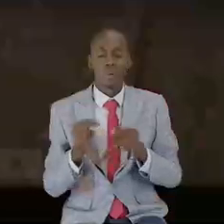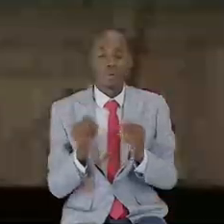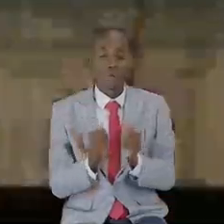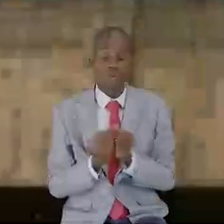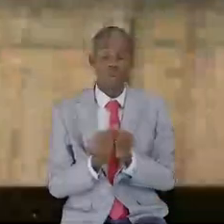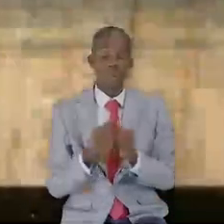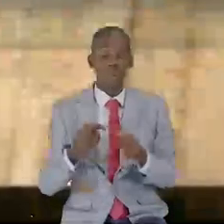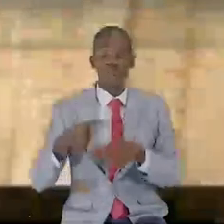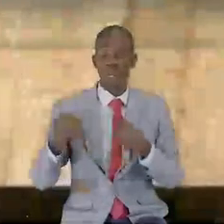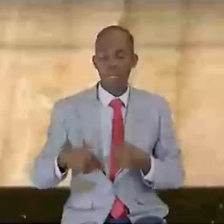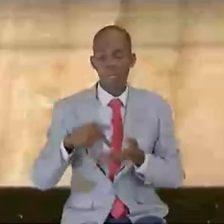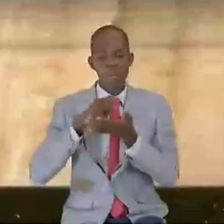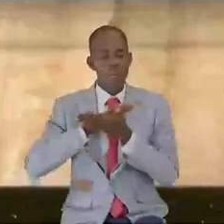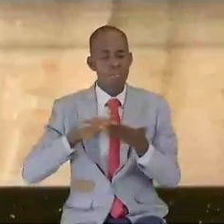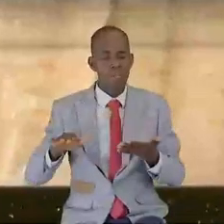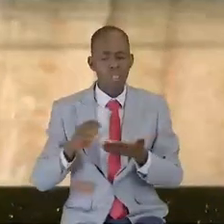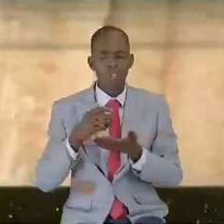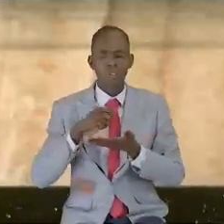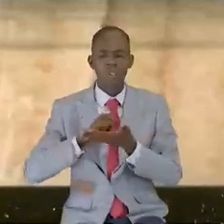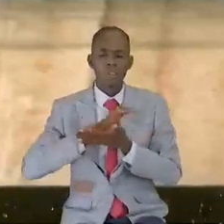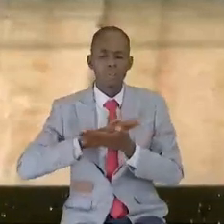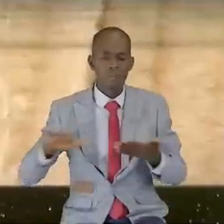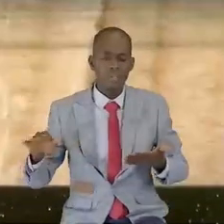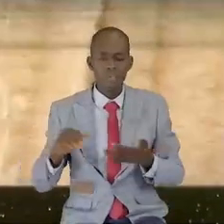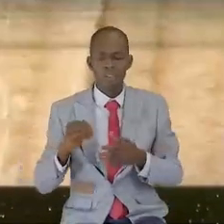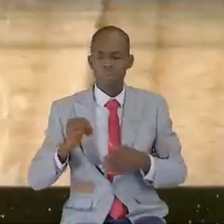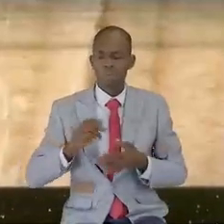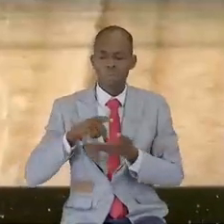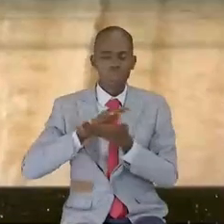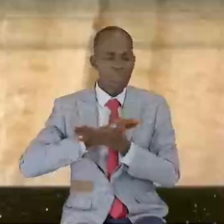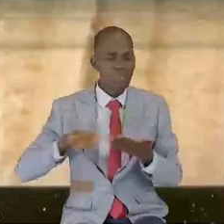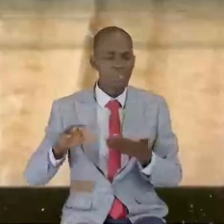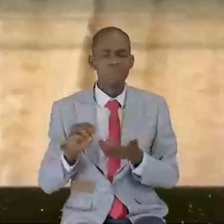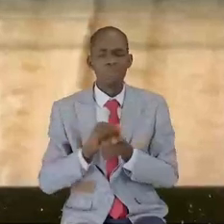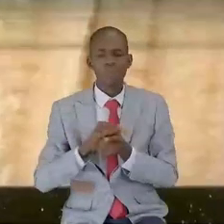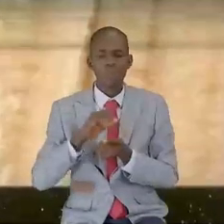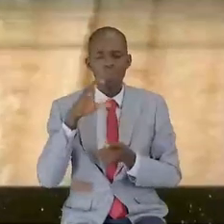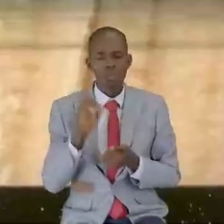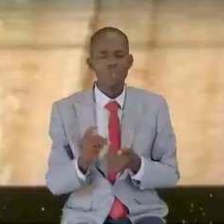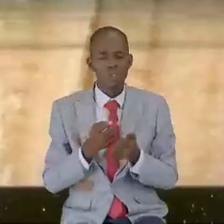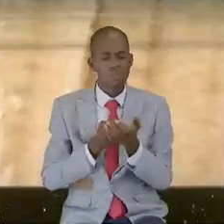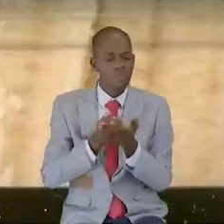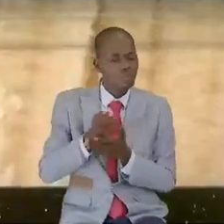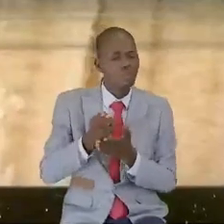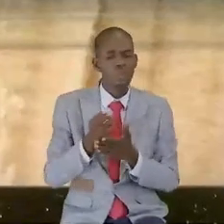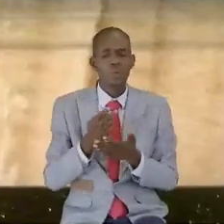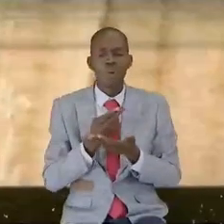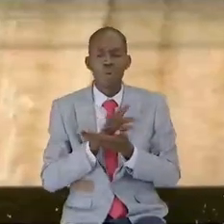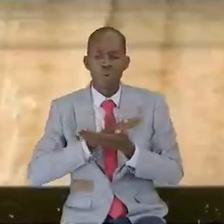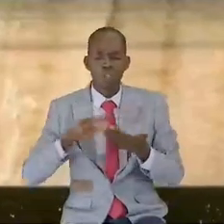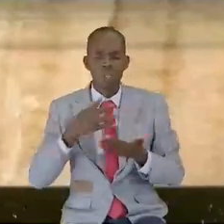Avec le cœur purifié, sanctifié, circoncis, sincère, honnête, saint et